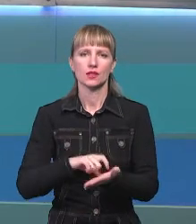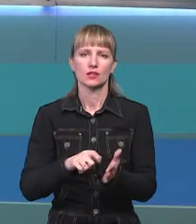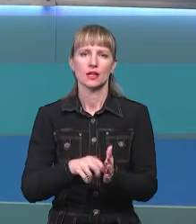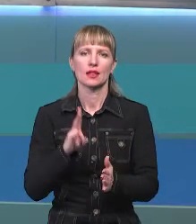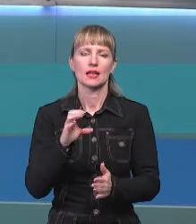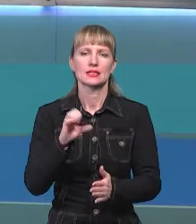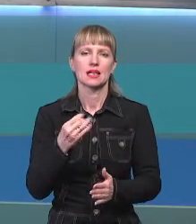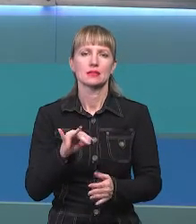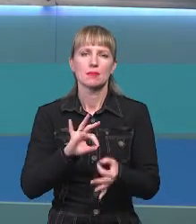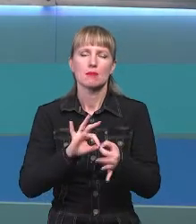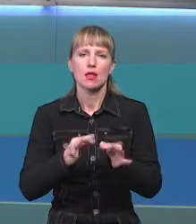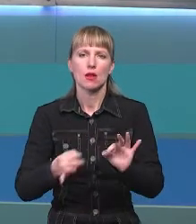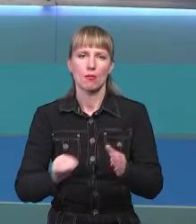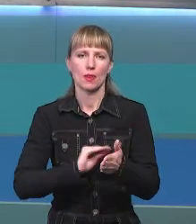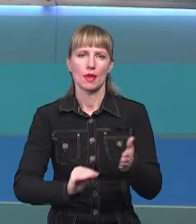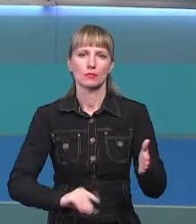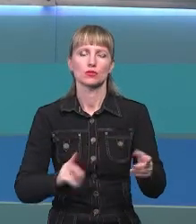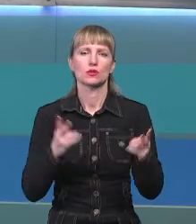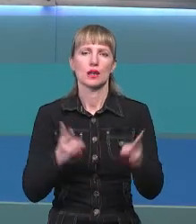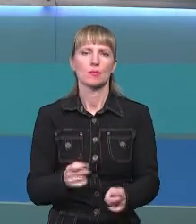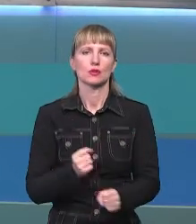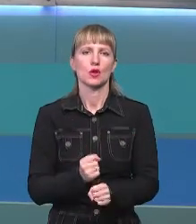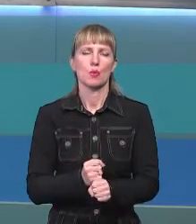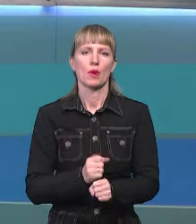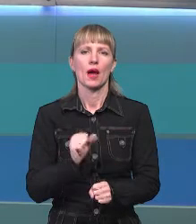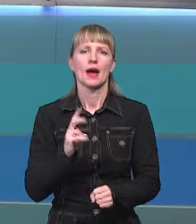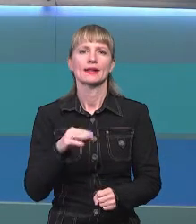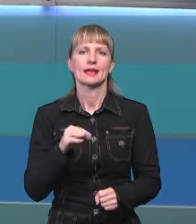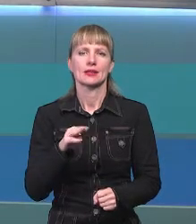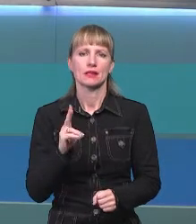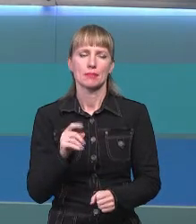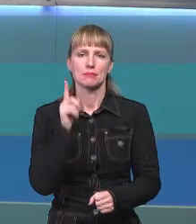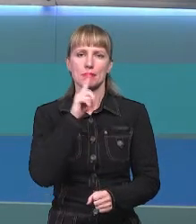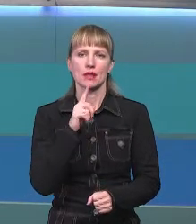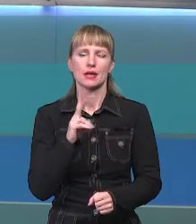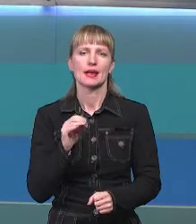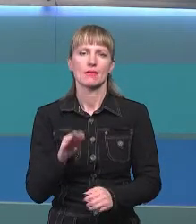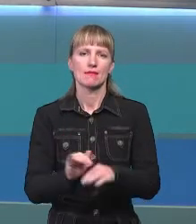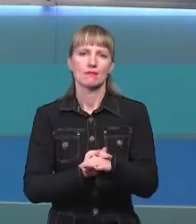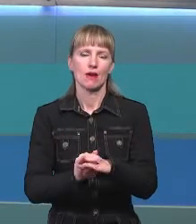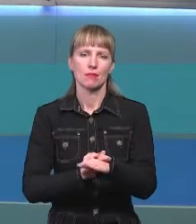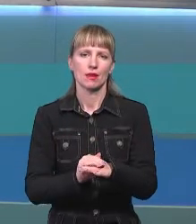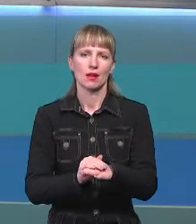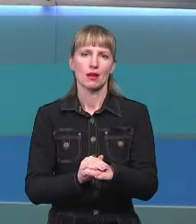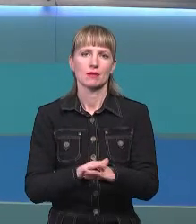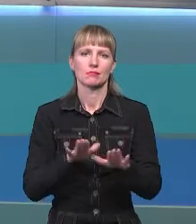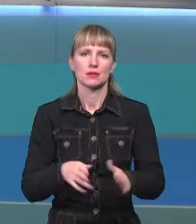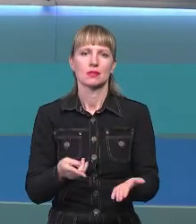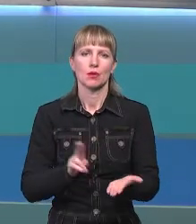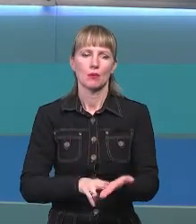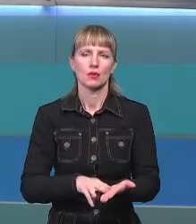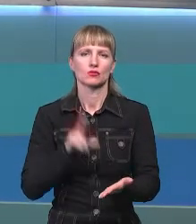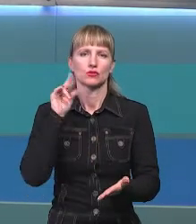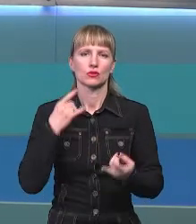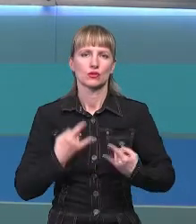сайті дуже подробно розписано, що треба зробити. Анкетка дуже мала. Там, окрім прізвища, ім'я по батькові, місця реєстрації,